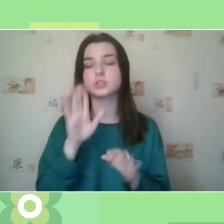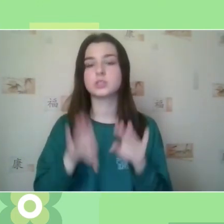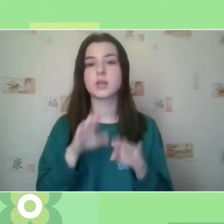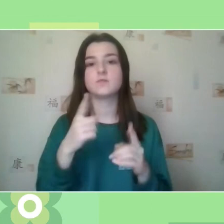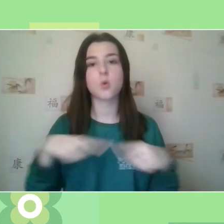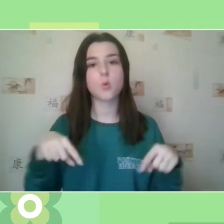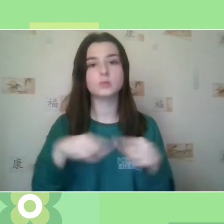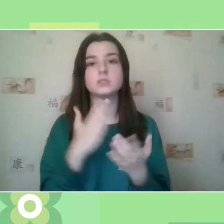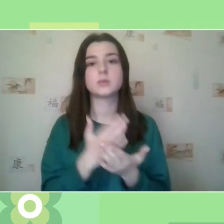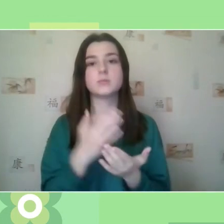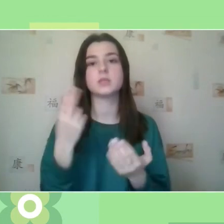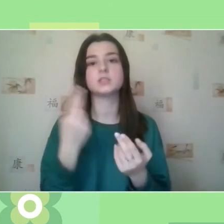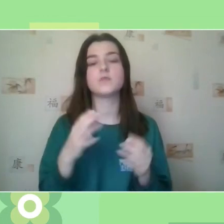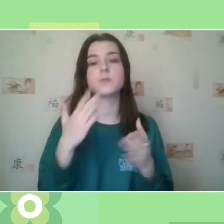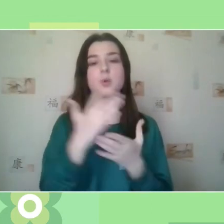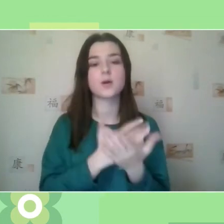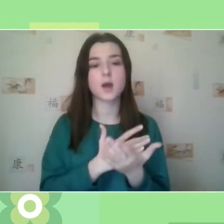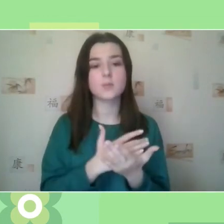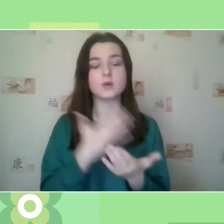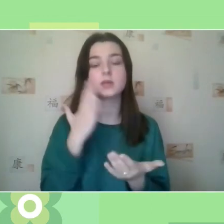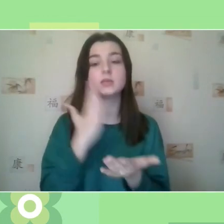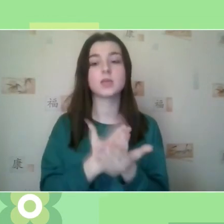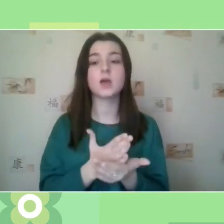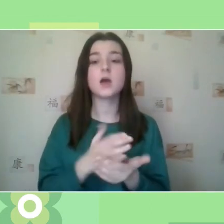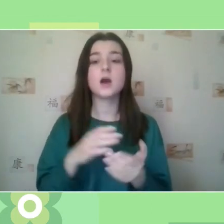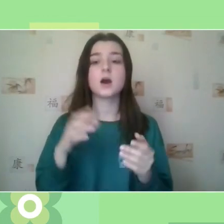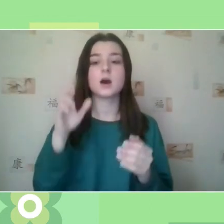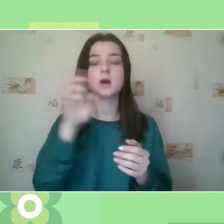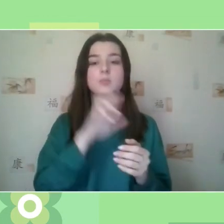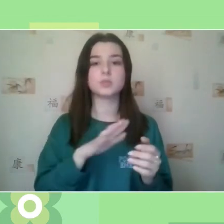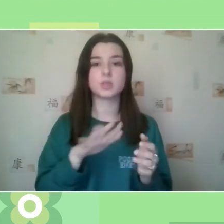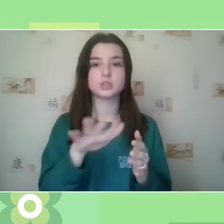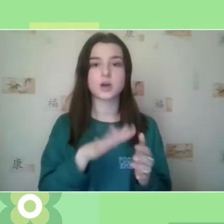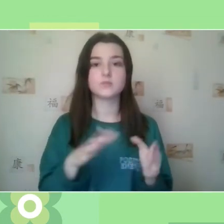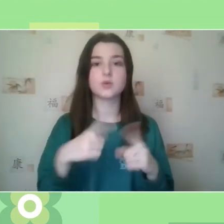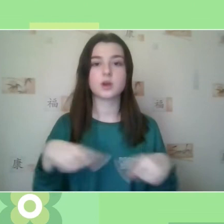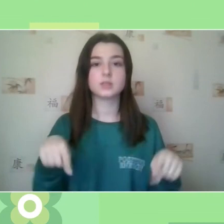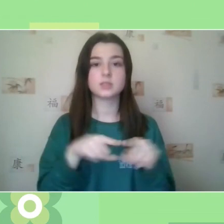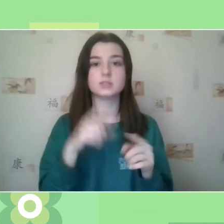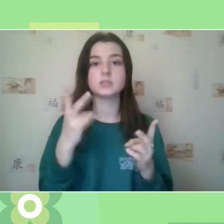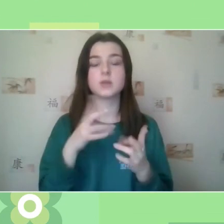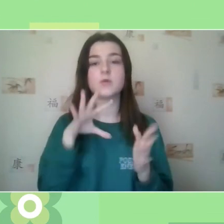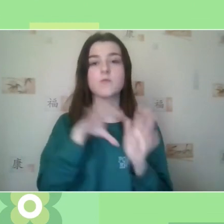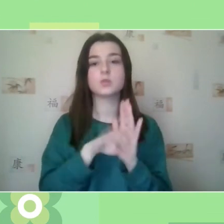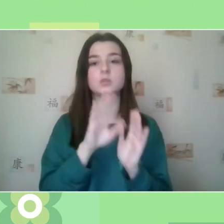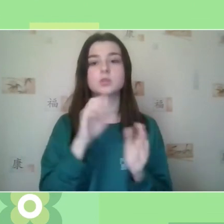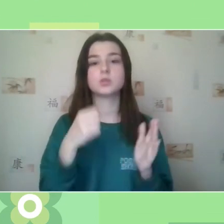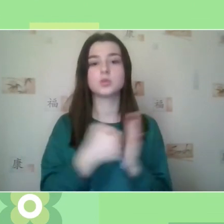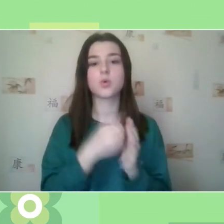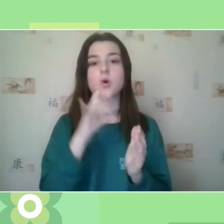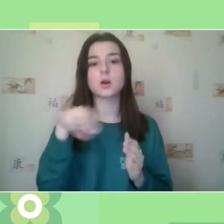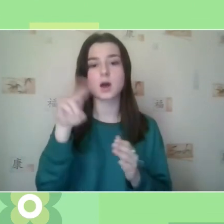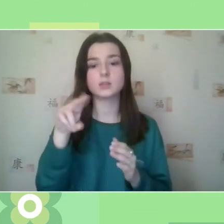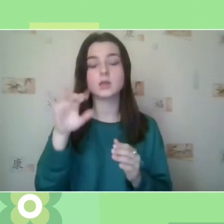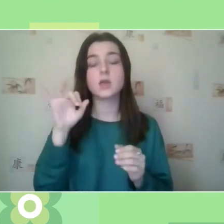є цільові програми обласних державних адміністрацій, значить треба входити до рад, треба спілкуватися